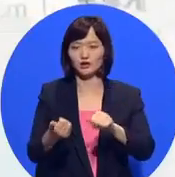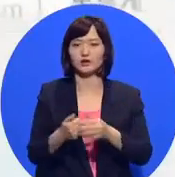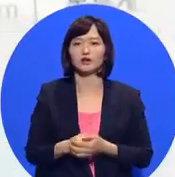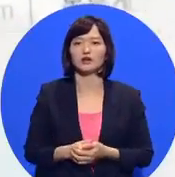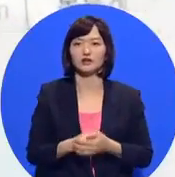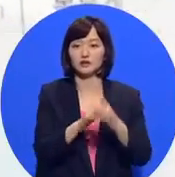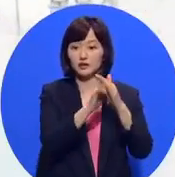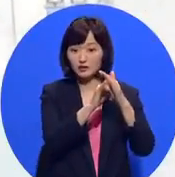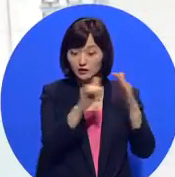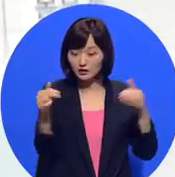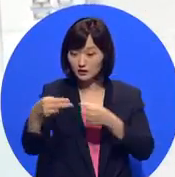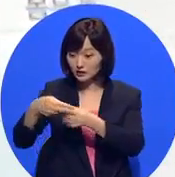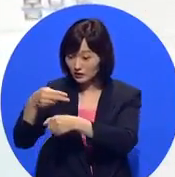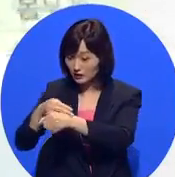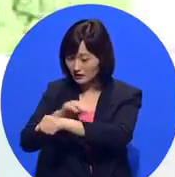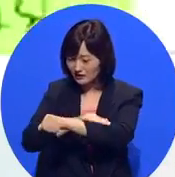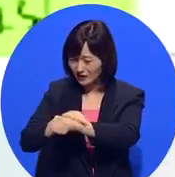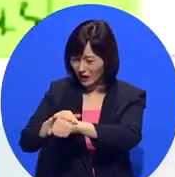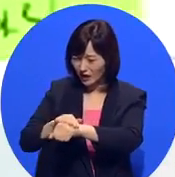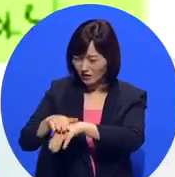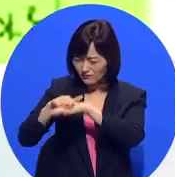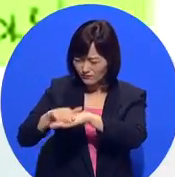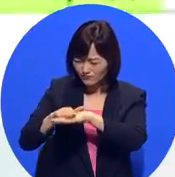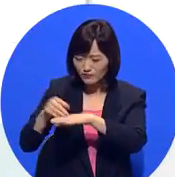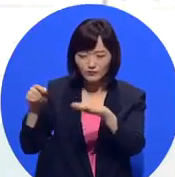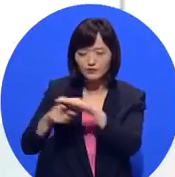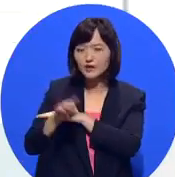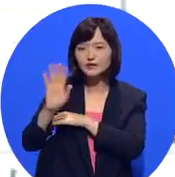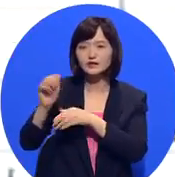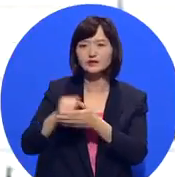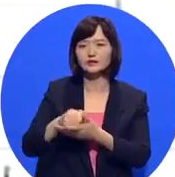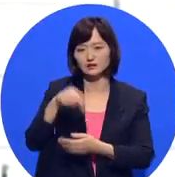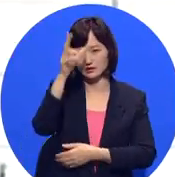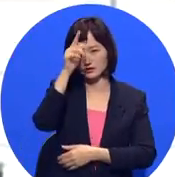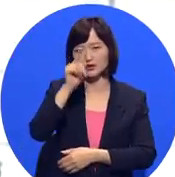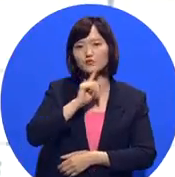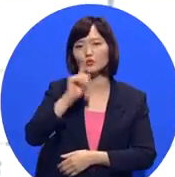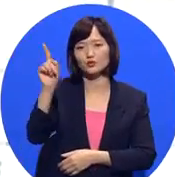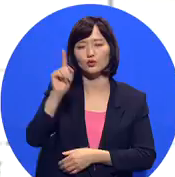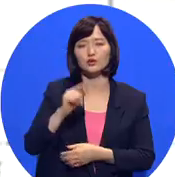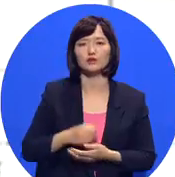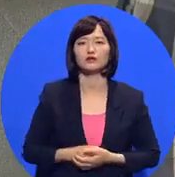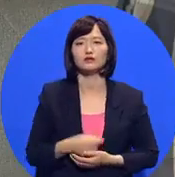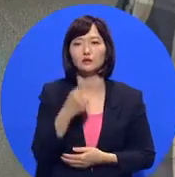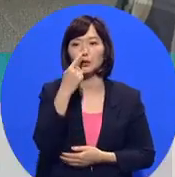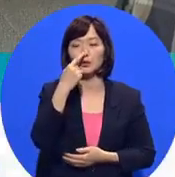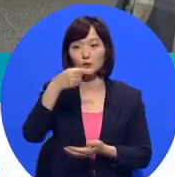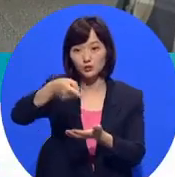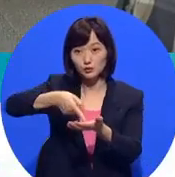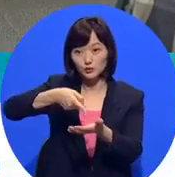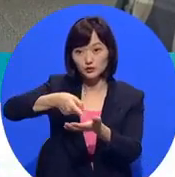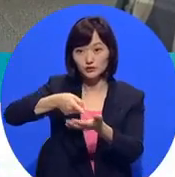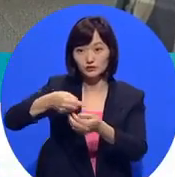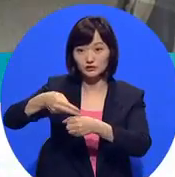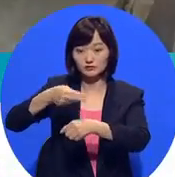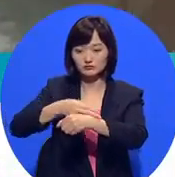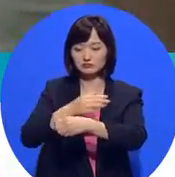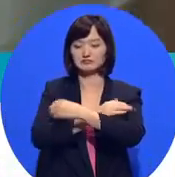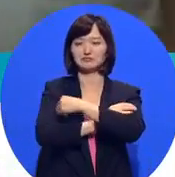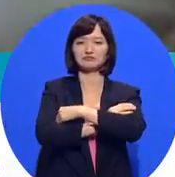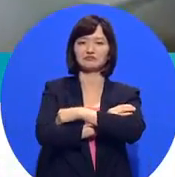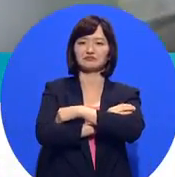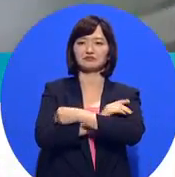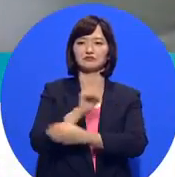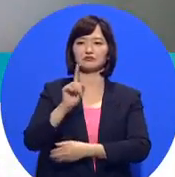유가족은 의료진이 제대로 응급조치를 하지 않았다 며 경찰에 고소했습니다 허술한 얼싸 는 개발자가 밖이고